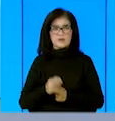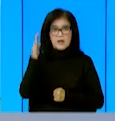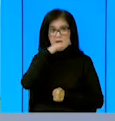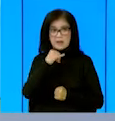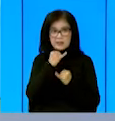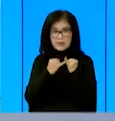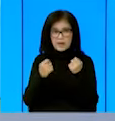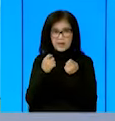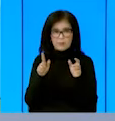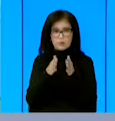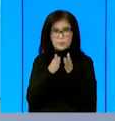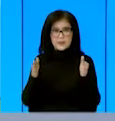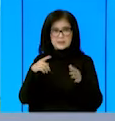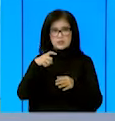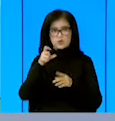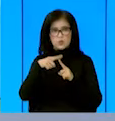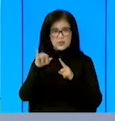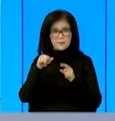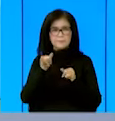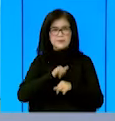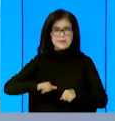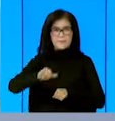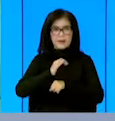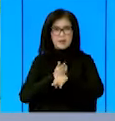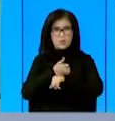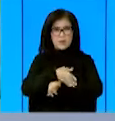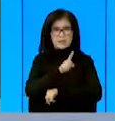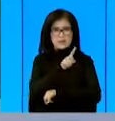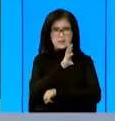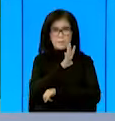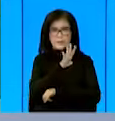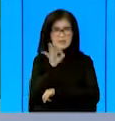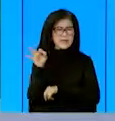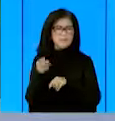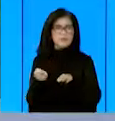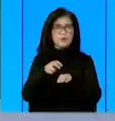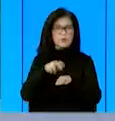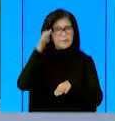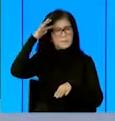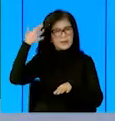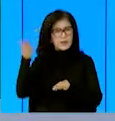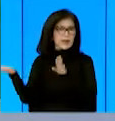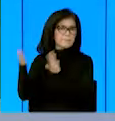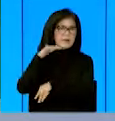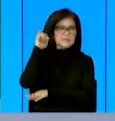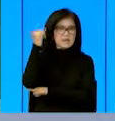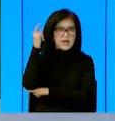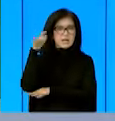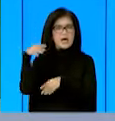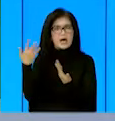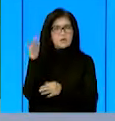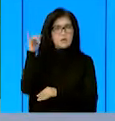hari terakhir libur panjang dan cuti bersama Idul Adha 134.000 penumpang diperkirakakan kembali ke Jakarta melalui Bandar Soekarno Hatta